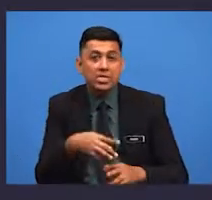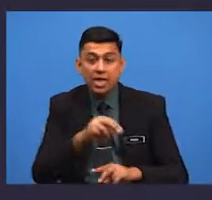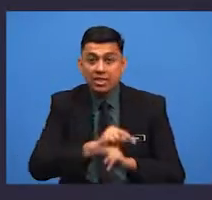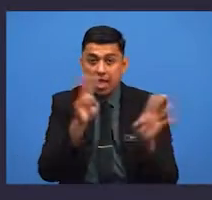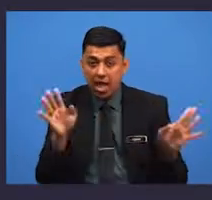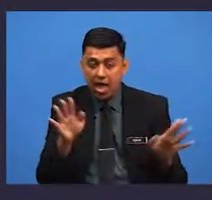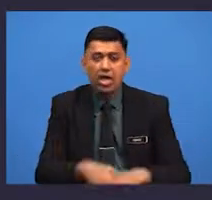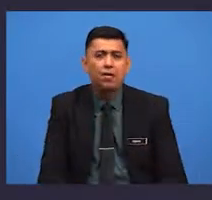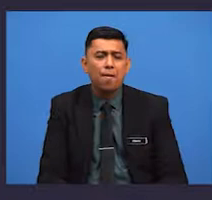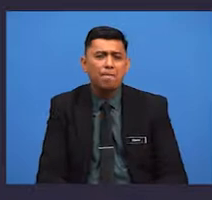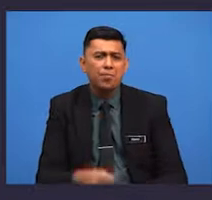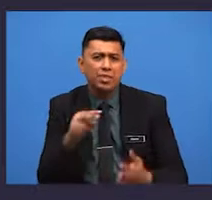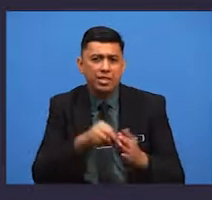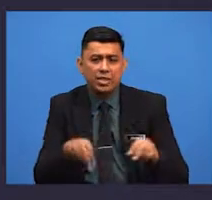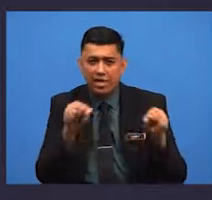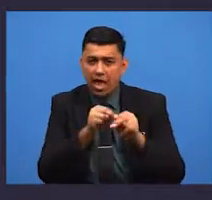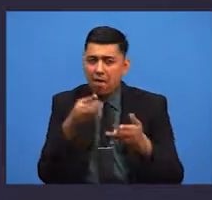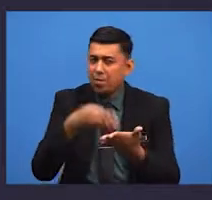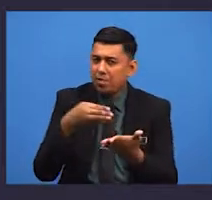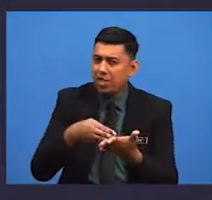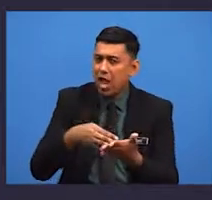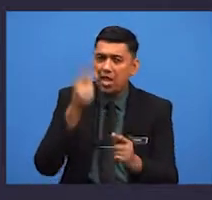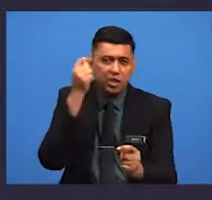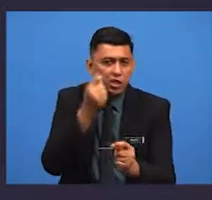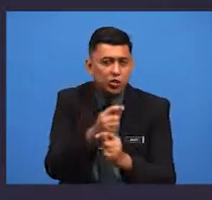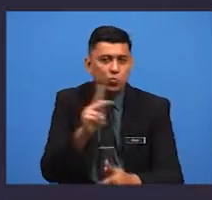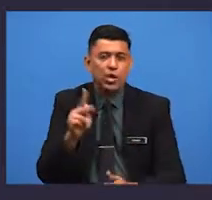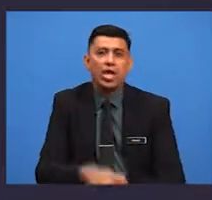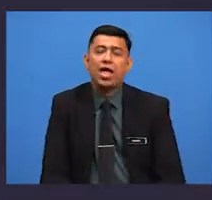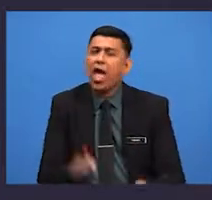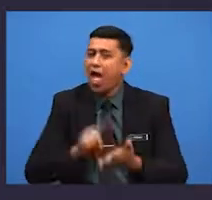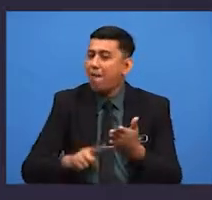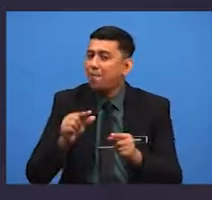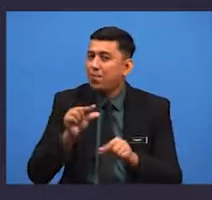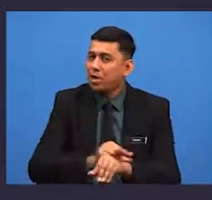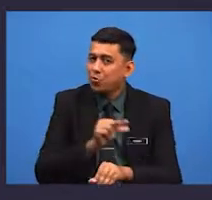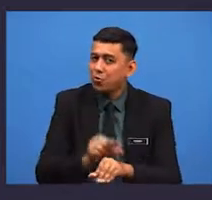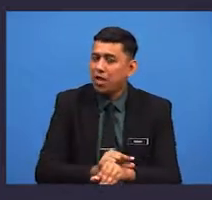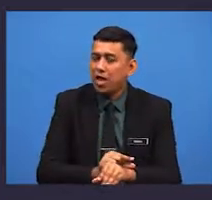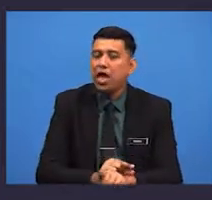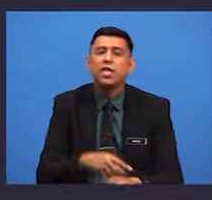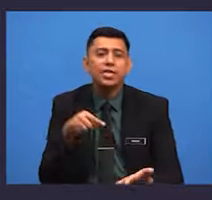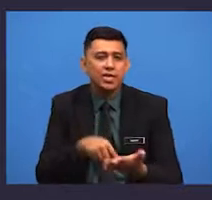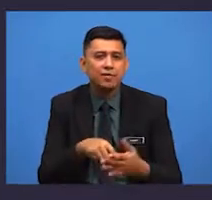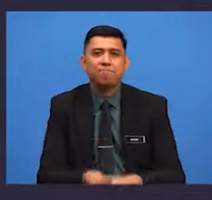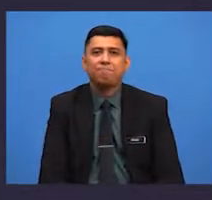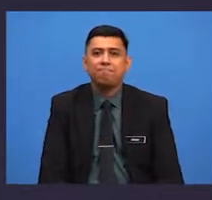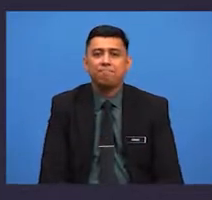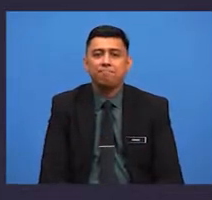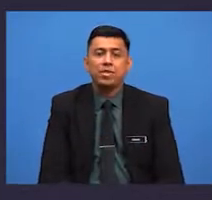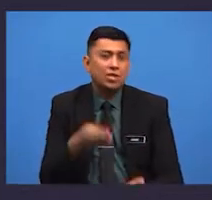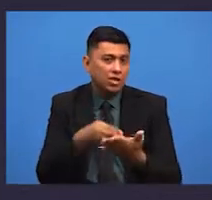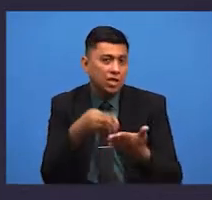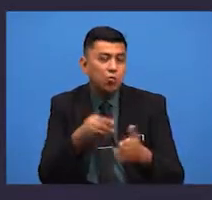mengikut nilai pembilang yang telah ditentukan. Apakah kegunaan pembilang murid-murid?